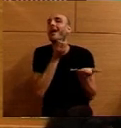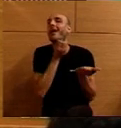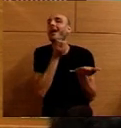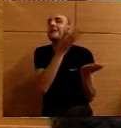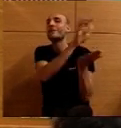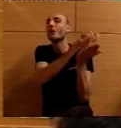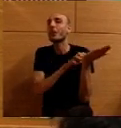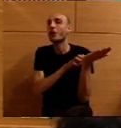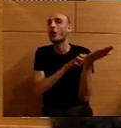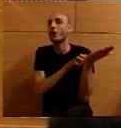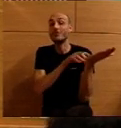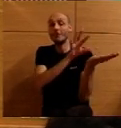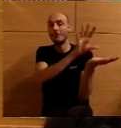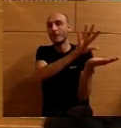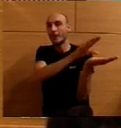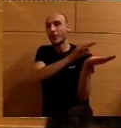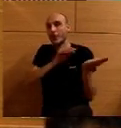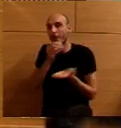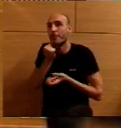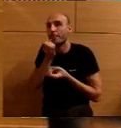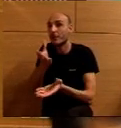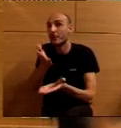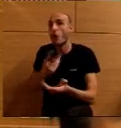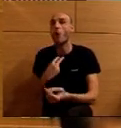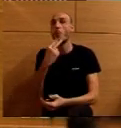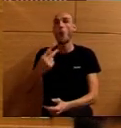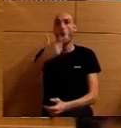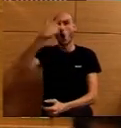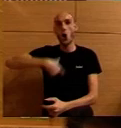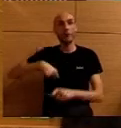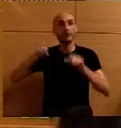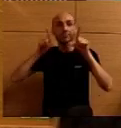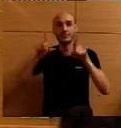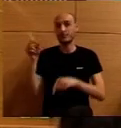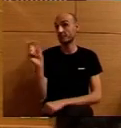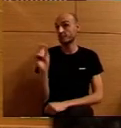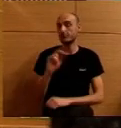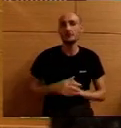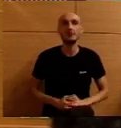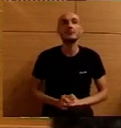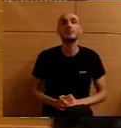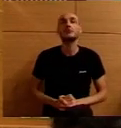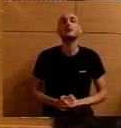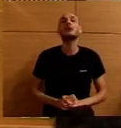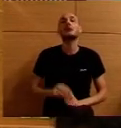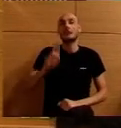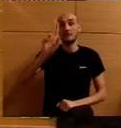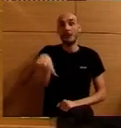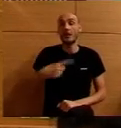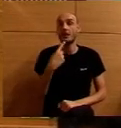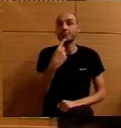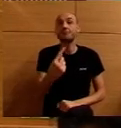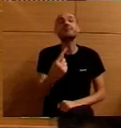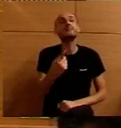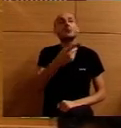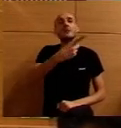dels informes. Quina part és demagogia? A més, dir-li que vostè diuen que sempre les coses les fan